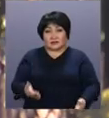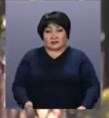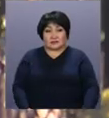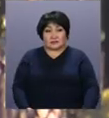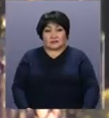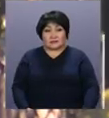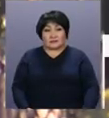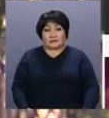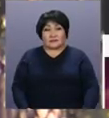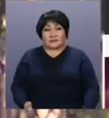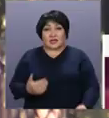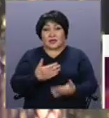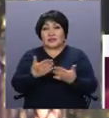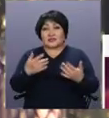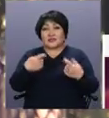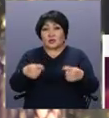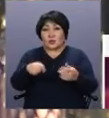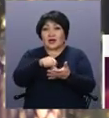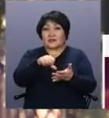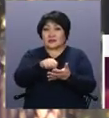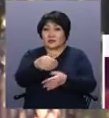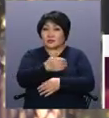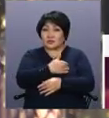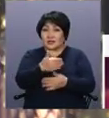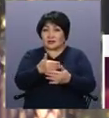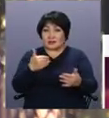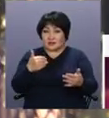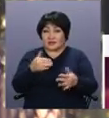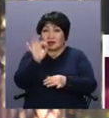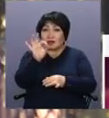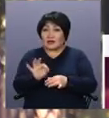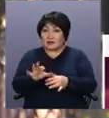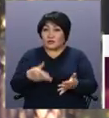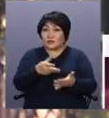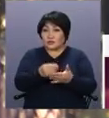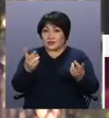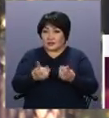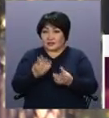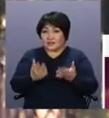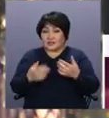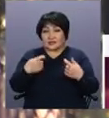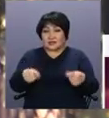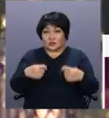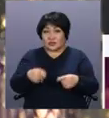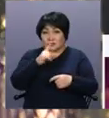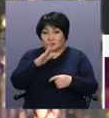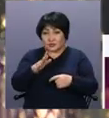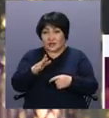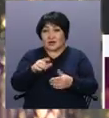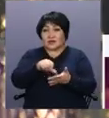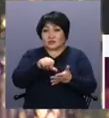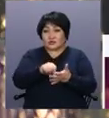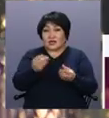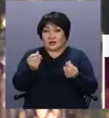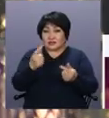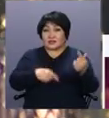Участники торгов. Бәс саудаға қатсам деушілер алдын-ала жарна төлеуі керек. Егер сауда жасалмаса, қатысушыға қаражаты қайтарылады. Осы